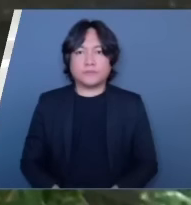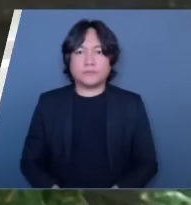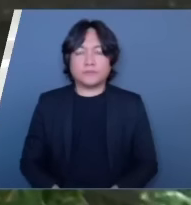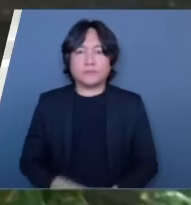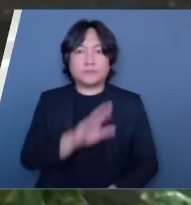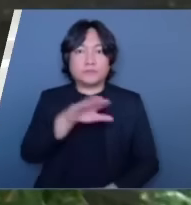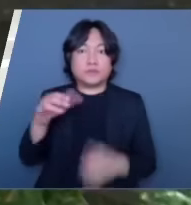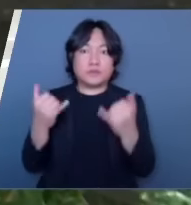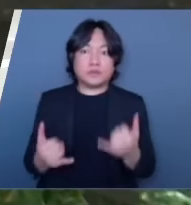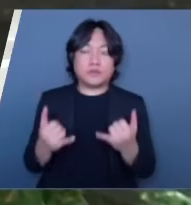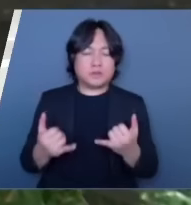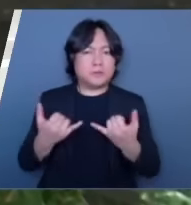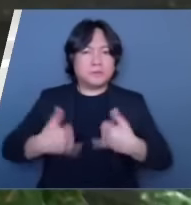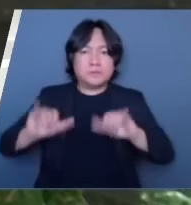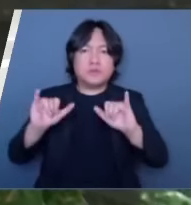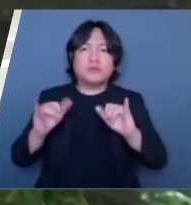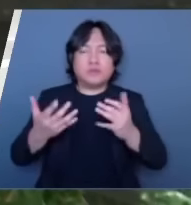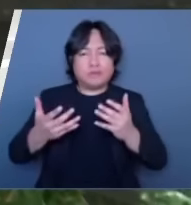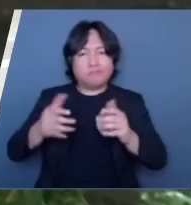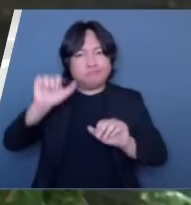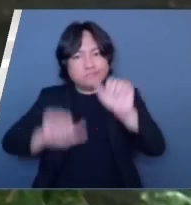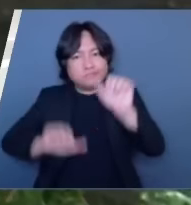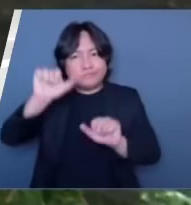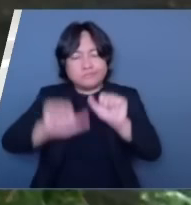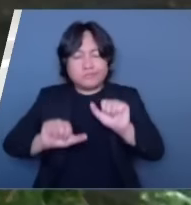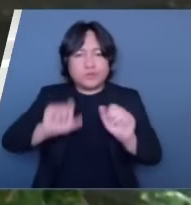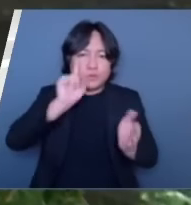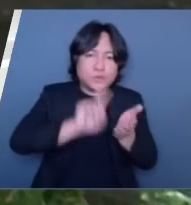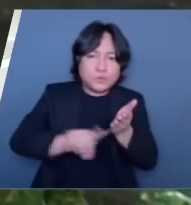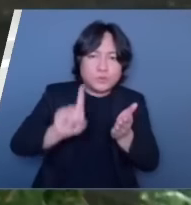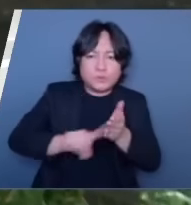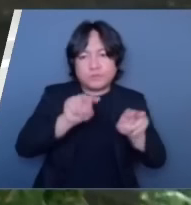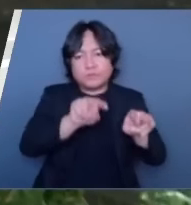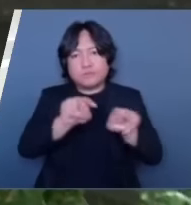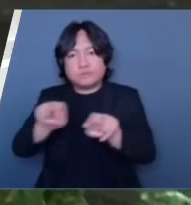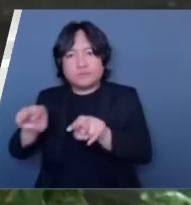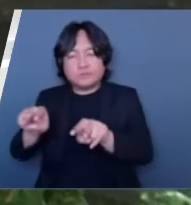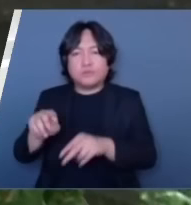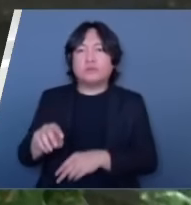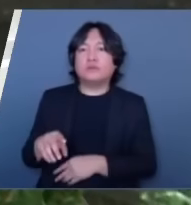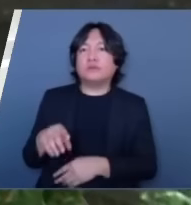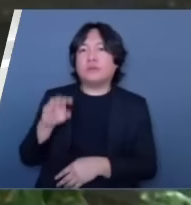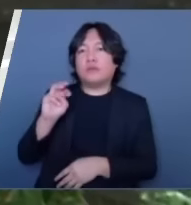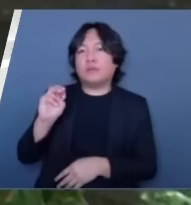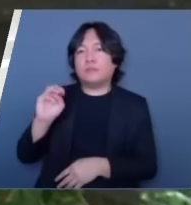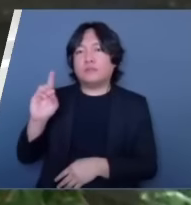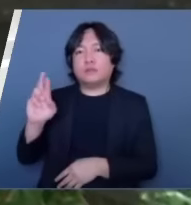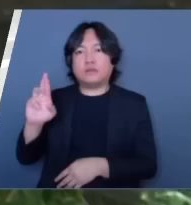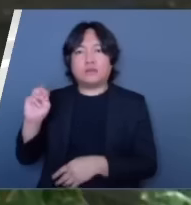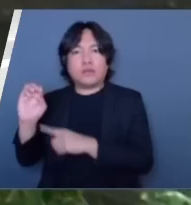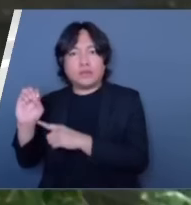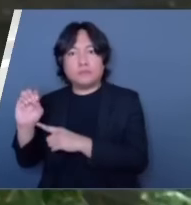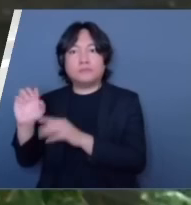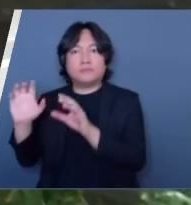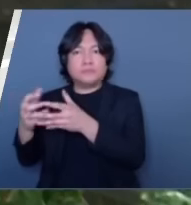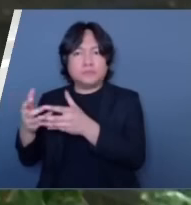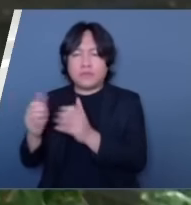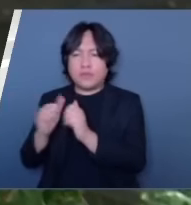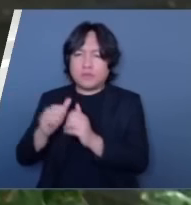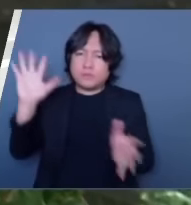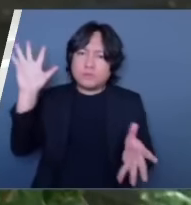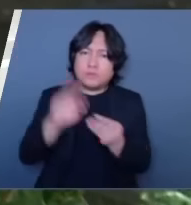yung ginagawang assessment o pagtataya ng Provincial Disaster Risk Reduction and Management Office para malaman kung gaano kalaki yung pinsalang idinulot ng